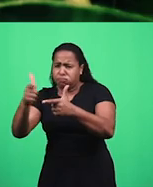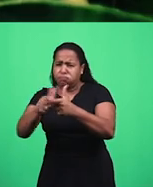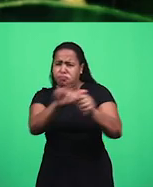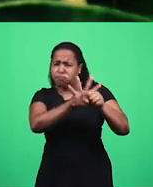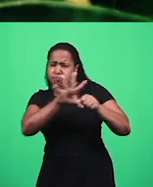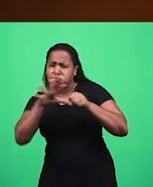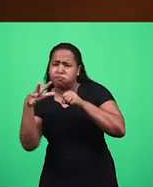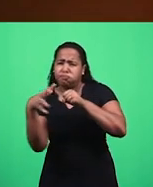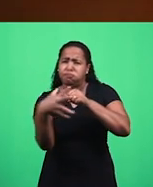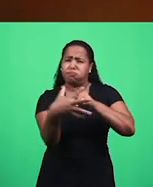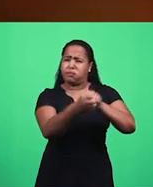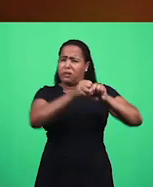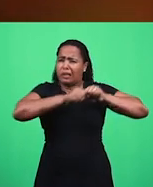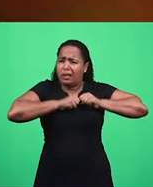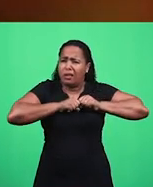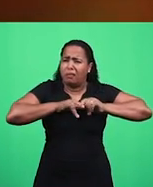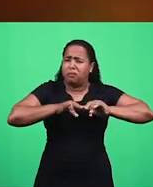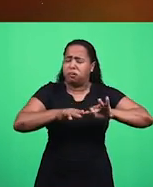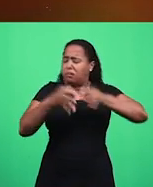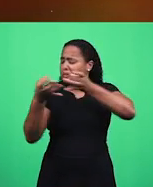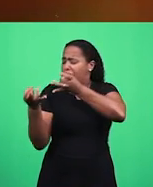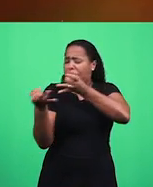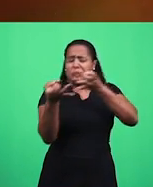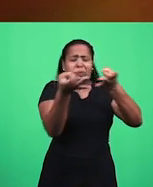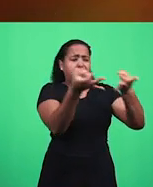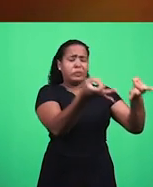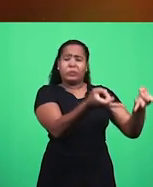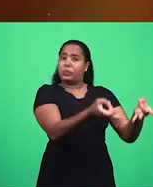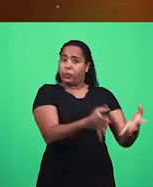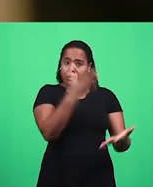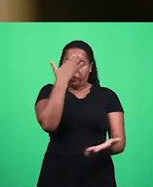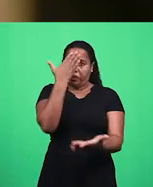на обстоятельства, нет, я смотрю на его великую